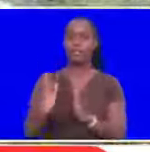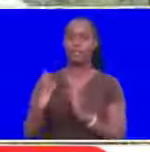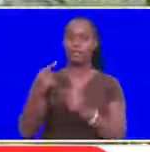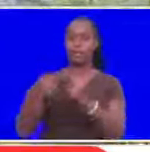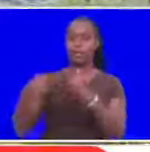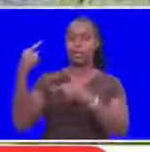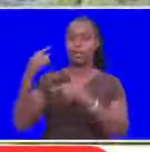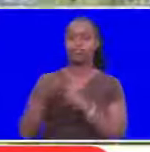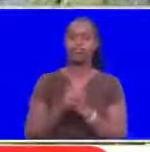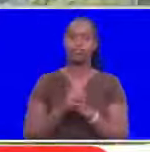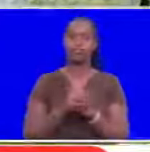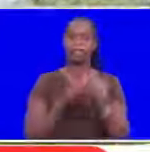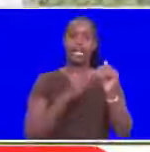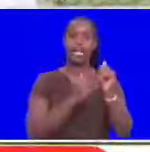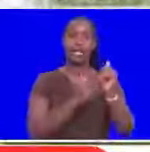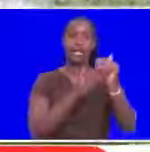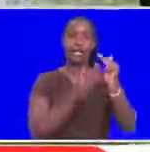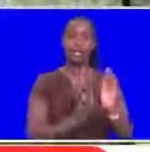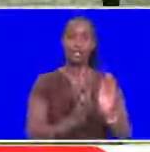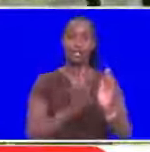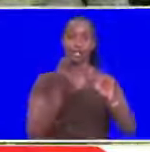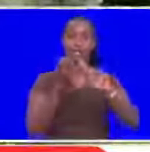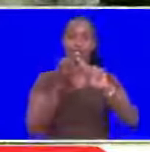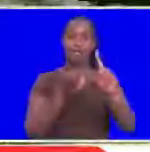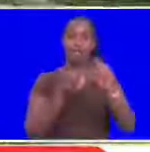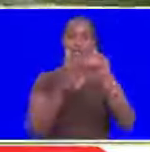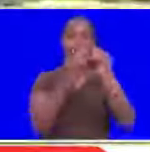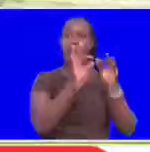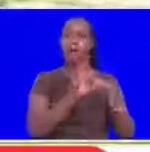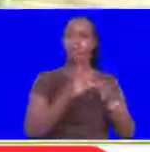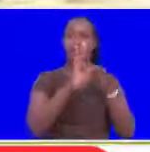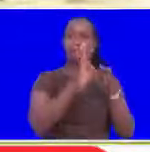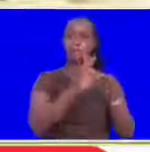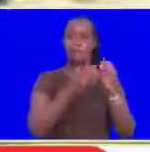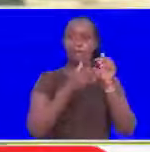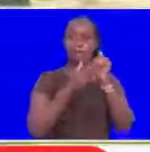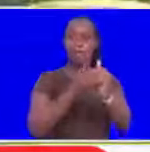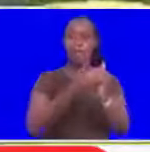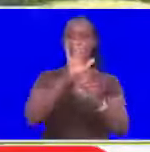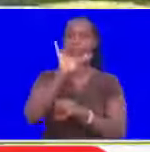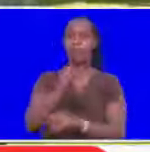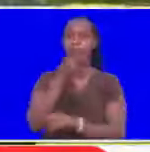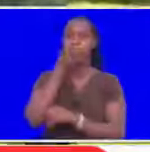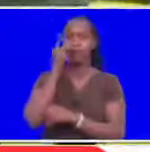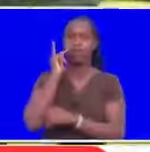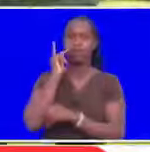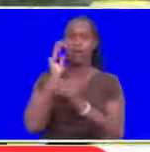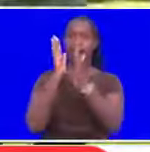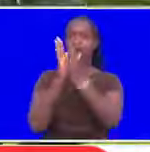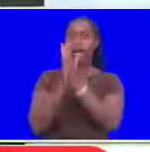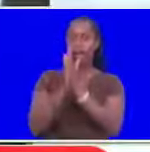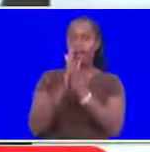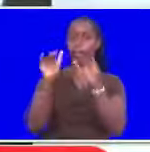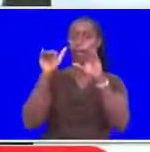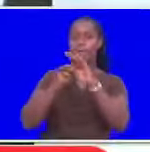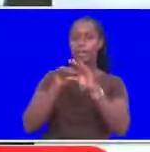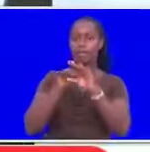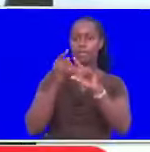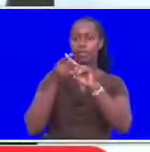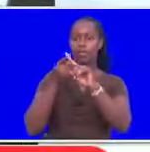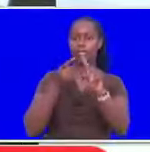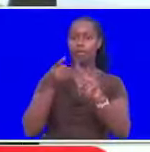Vinara wenza katika muungano wa Azimio wakiongozwa na kiongozi wa Wiper Kalonzo Musyoka na washirika wa rais mstaafu Uhuru